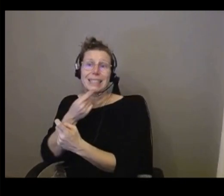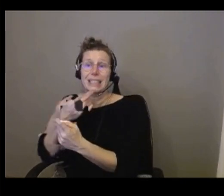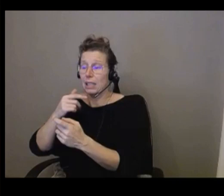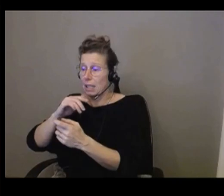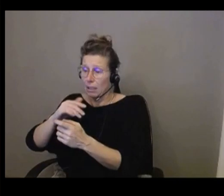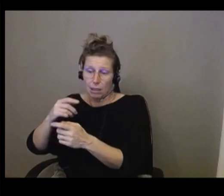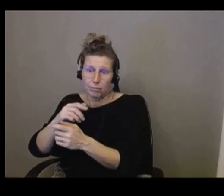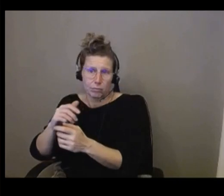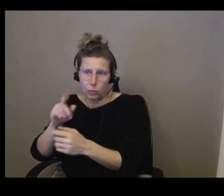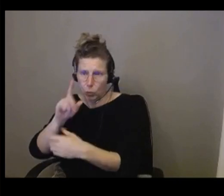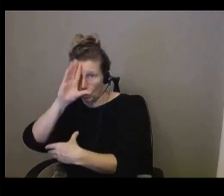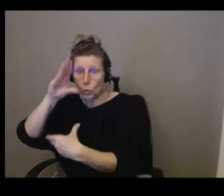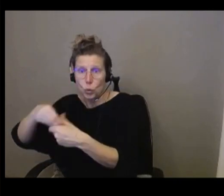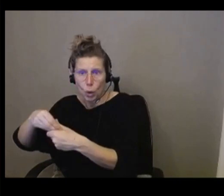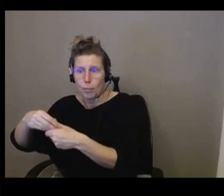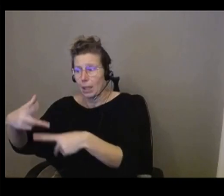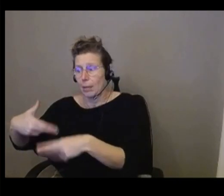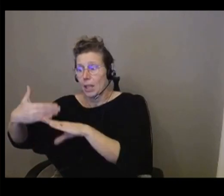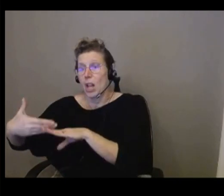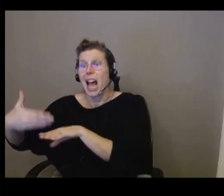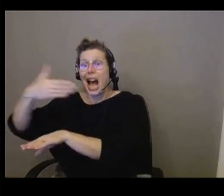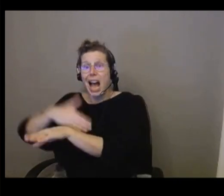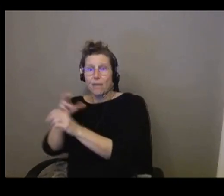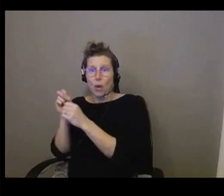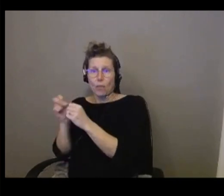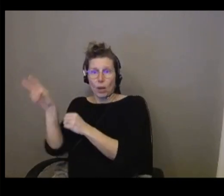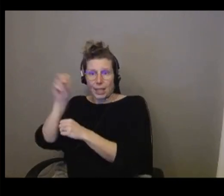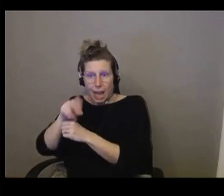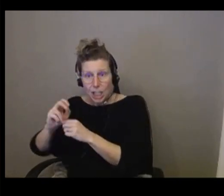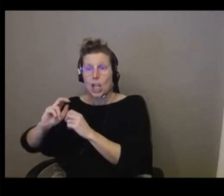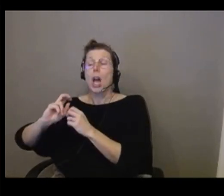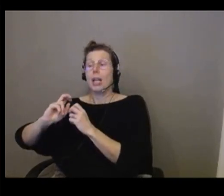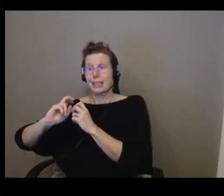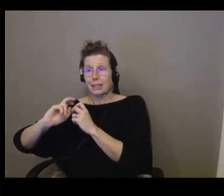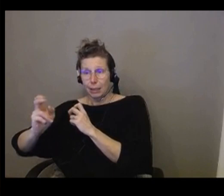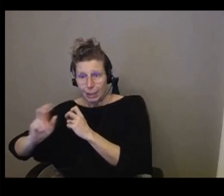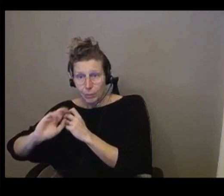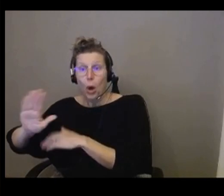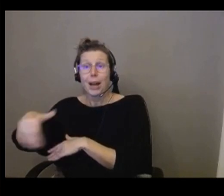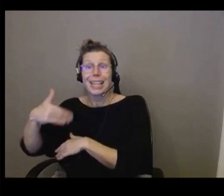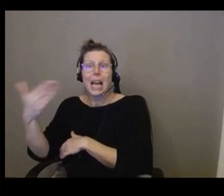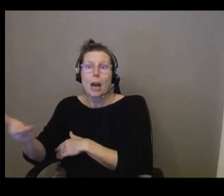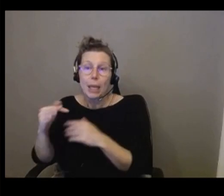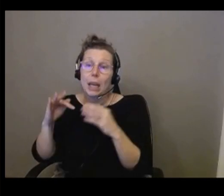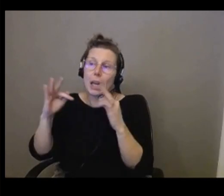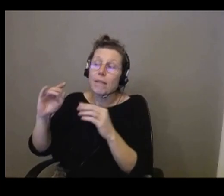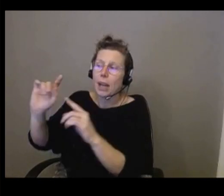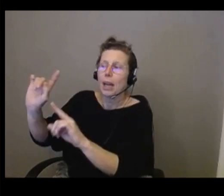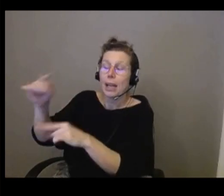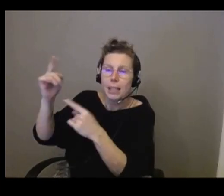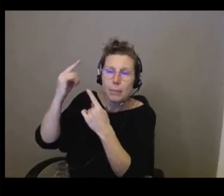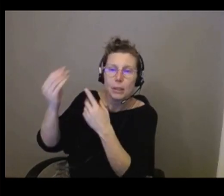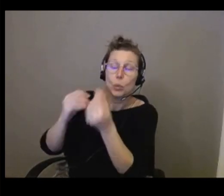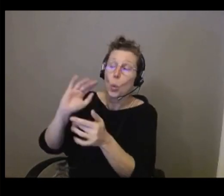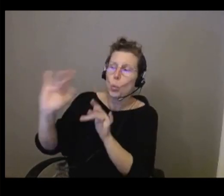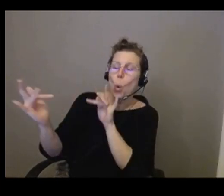sûr, après le déplacement, la question des réclamations, de pouvoir rentrer en contact. Donc on est vraiment dans cette